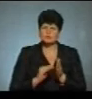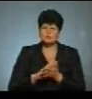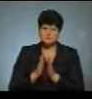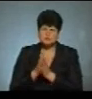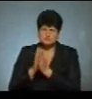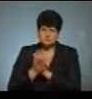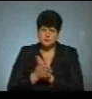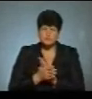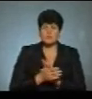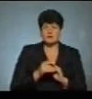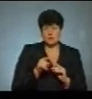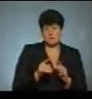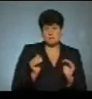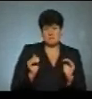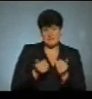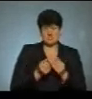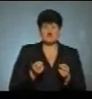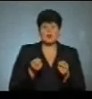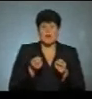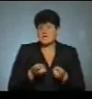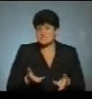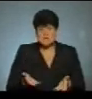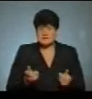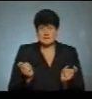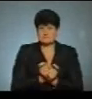формі, то тим менше ризиків